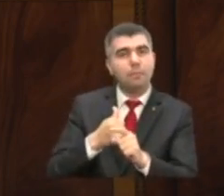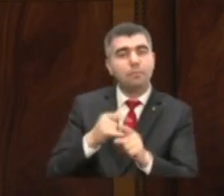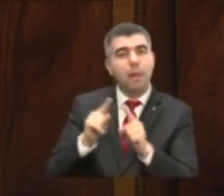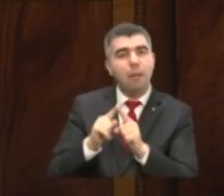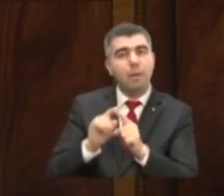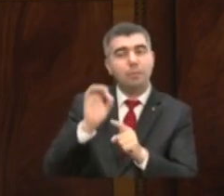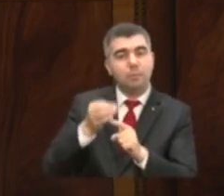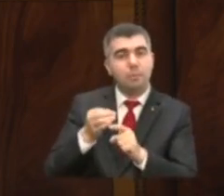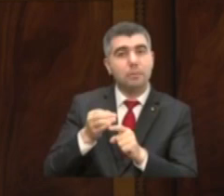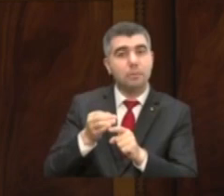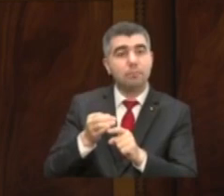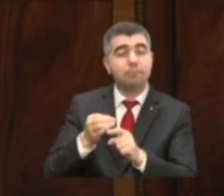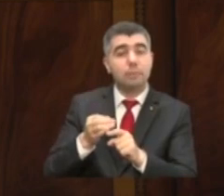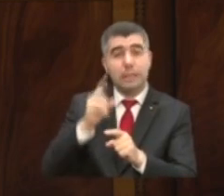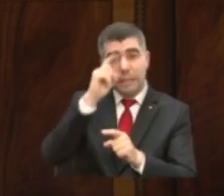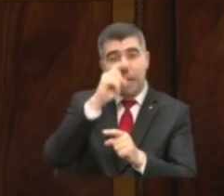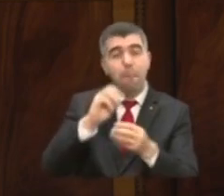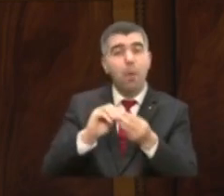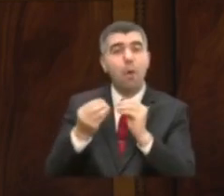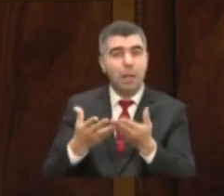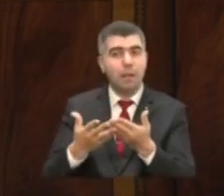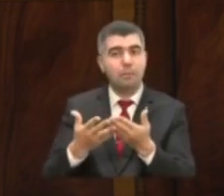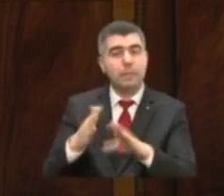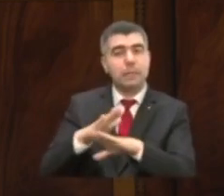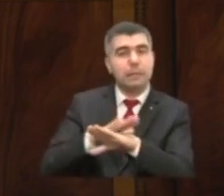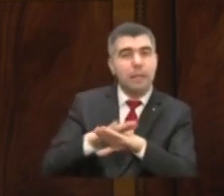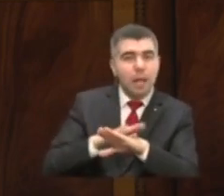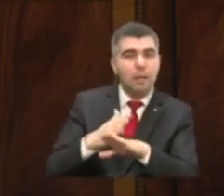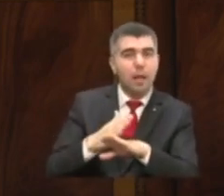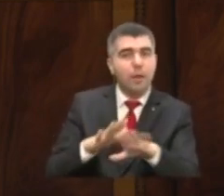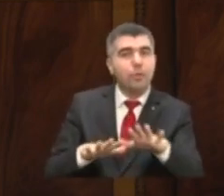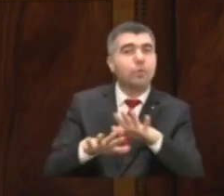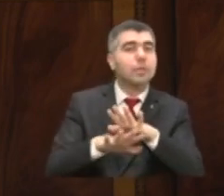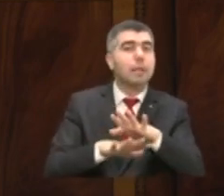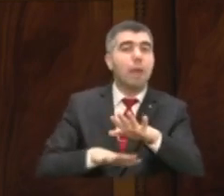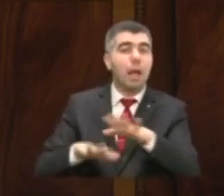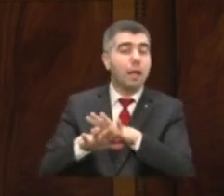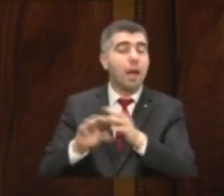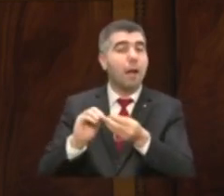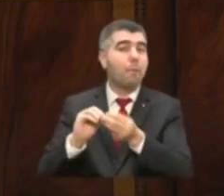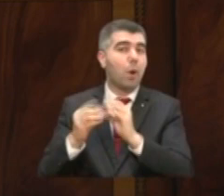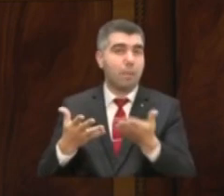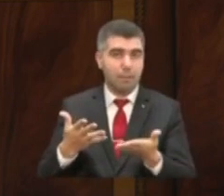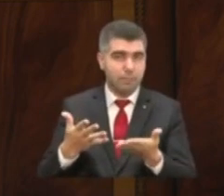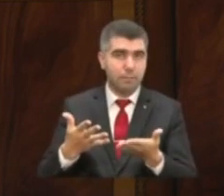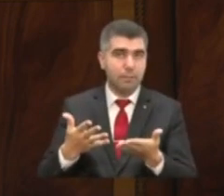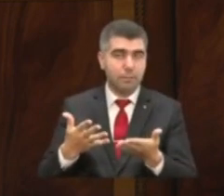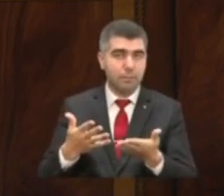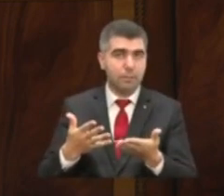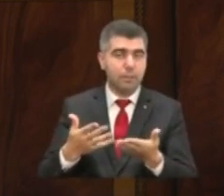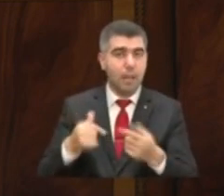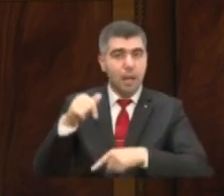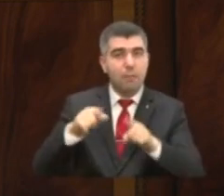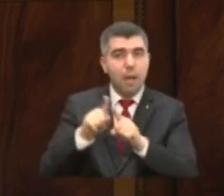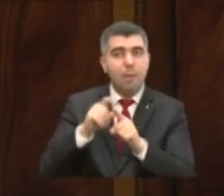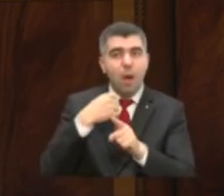أزمة سياسية، أزمة اقتصادية وأزمة اجتماعية. السيد رئيس الحكومة، أزمة سياسية فيها الثقة